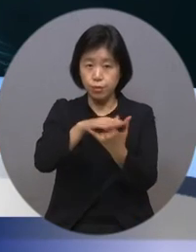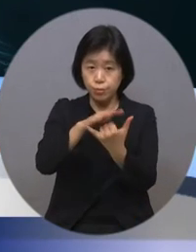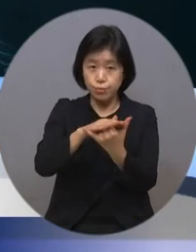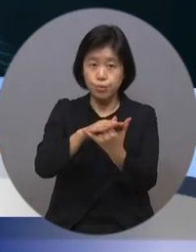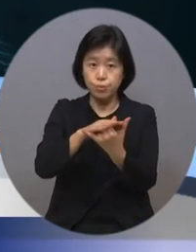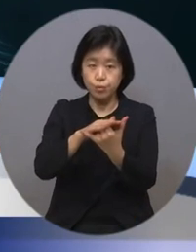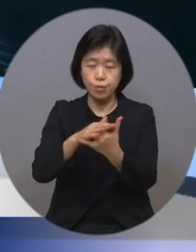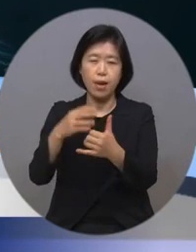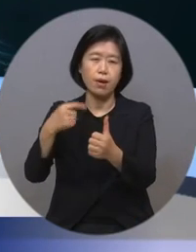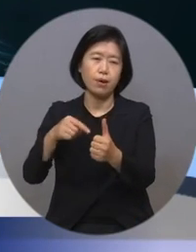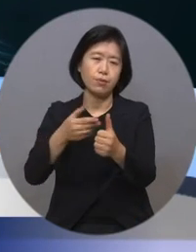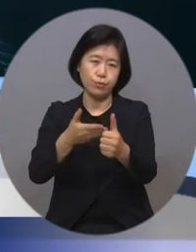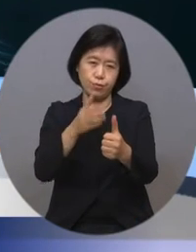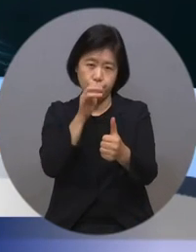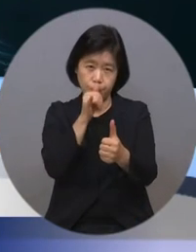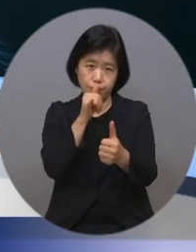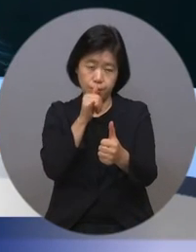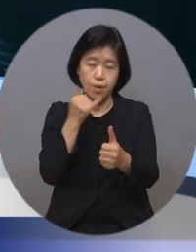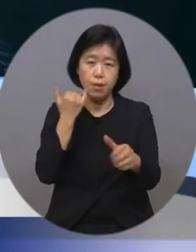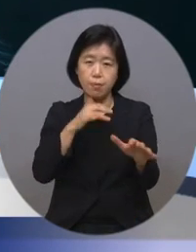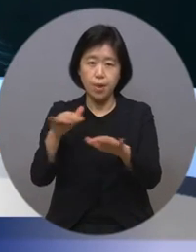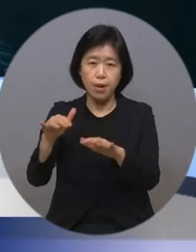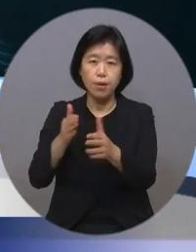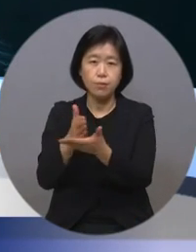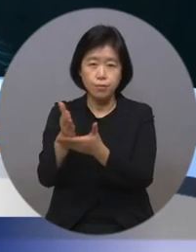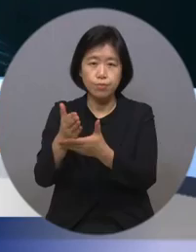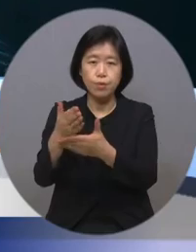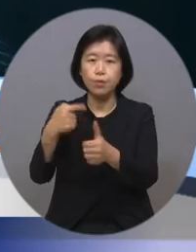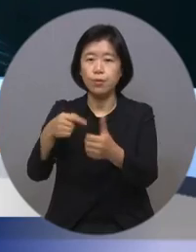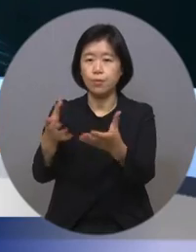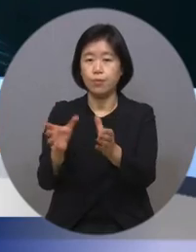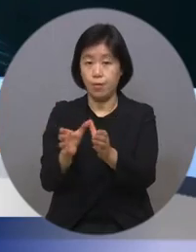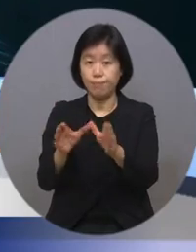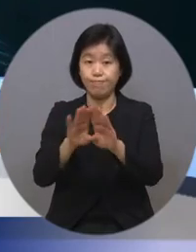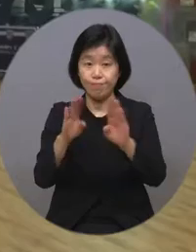최초로 청소년에 전문화된 해양교육원을 개원했습니다.